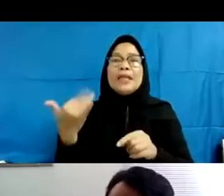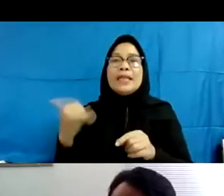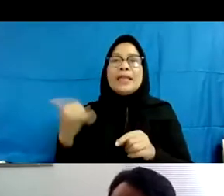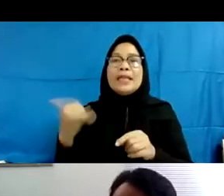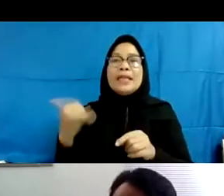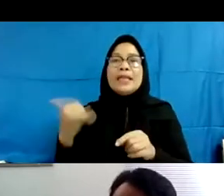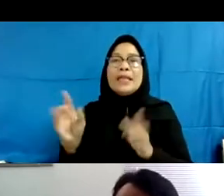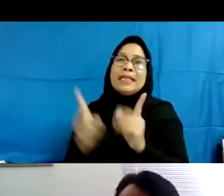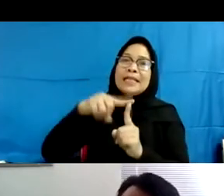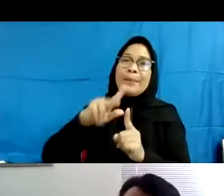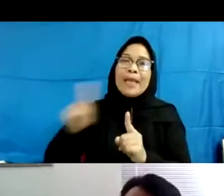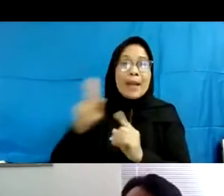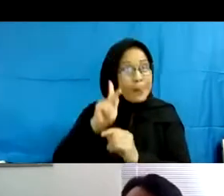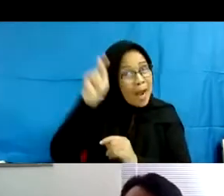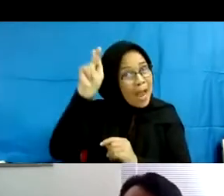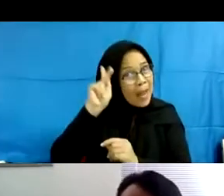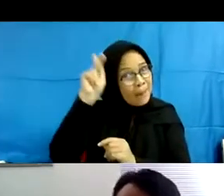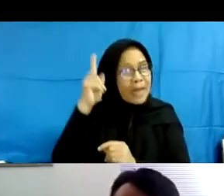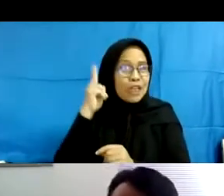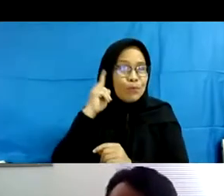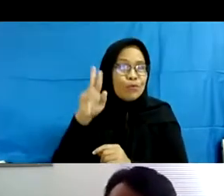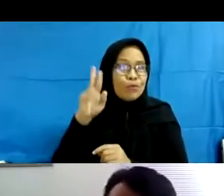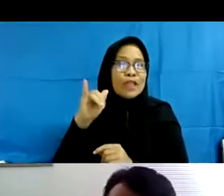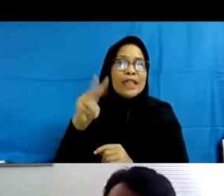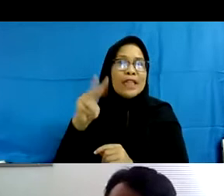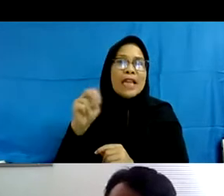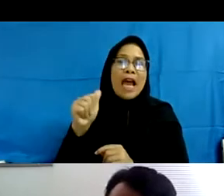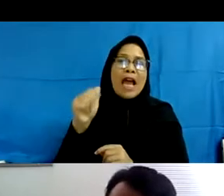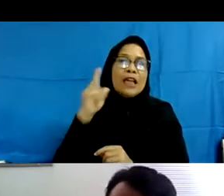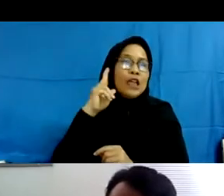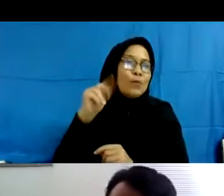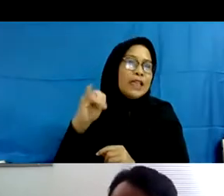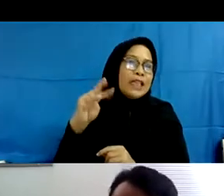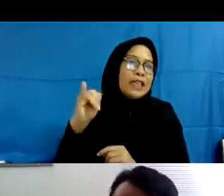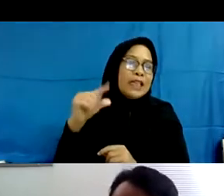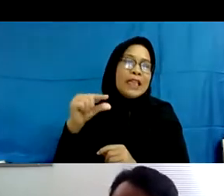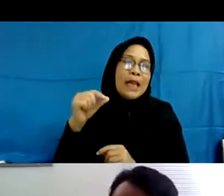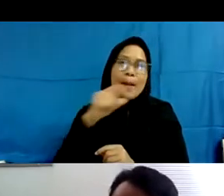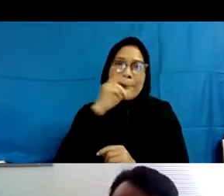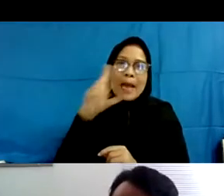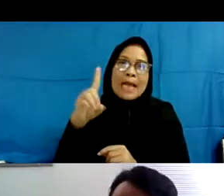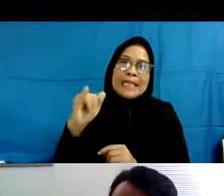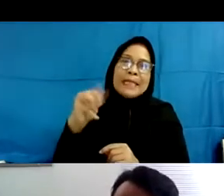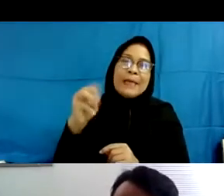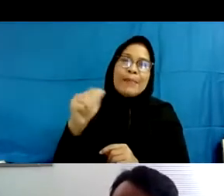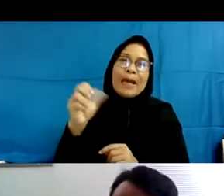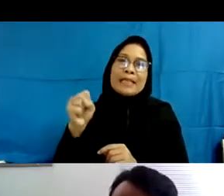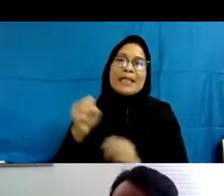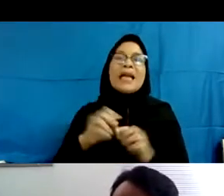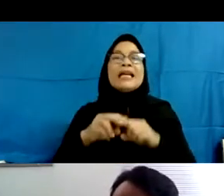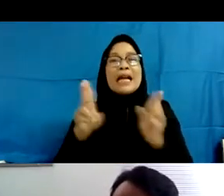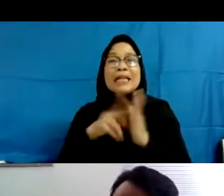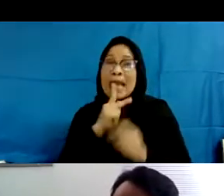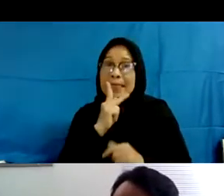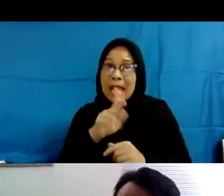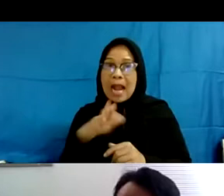pengalaman Bu Rina, Bu Nining, juga Mas Dimas, saya sangat-sangat setuju dengan apa yang dikatakan Mas Dimas